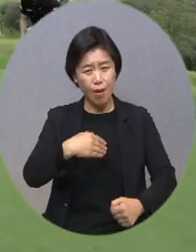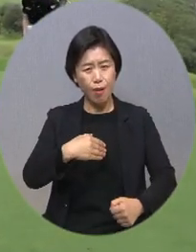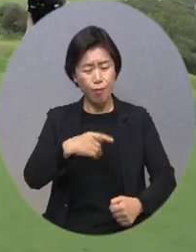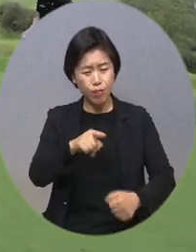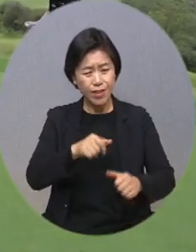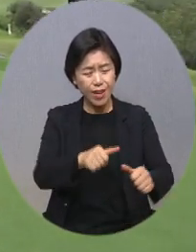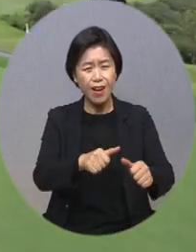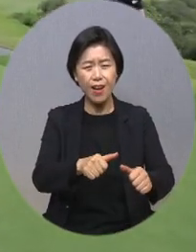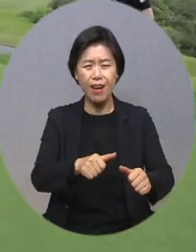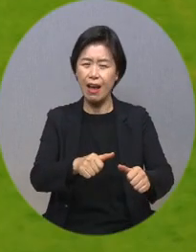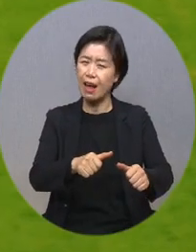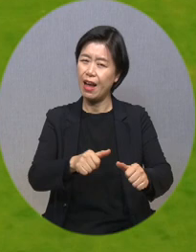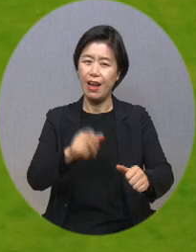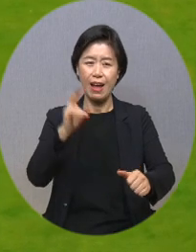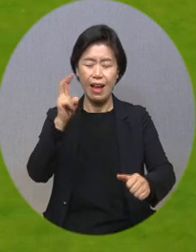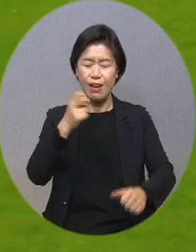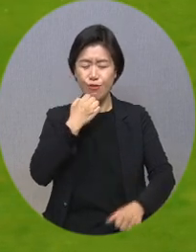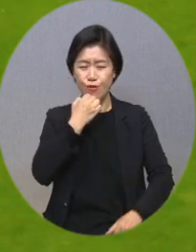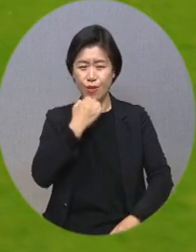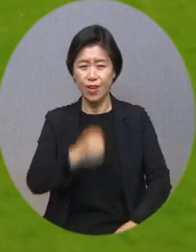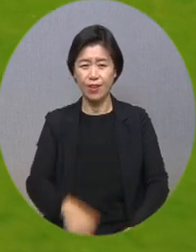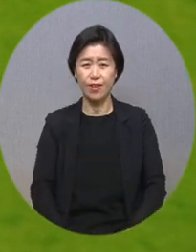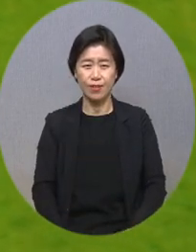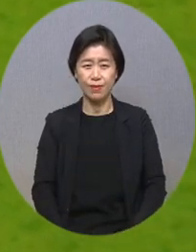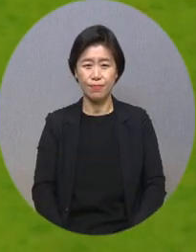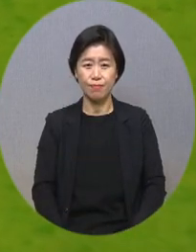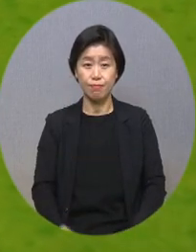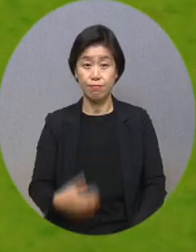나 퍼시는데. 네, 보여줄게.